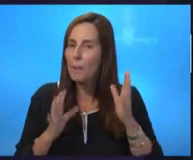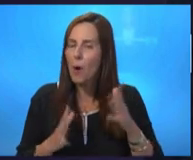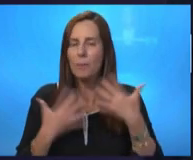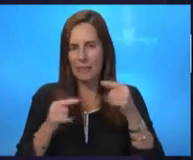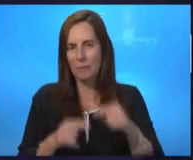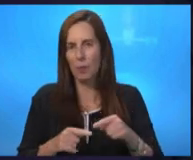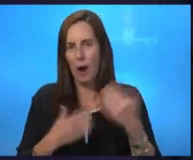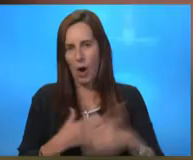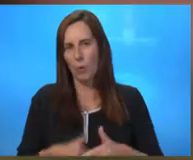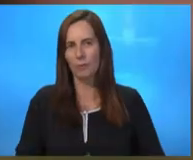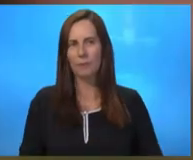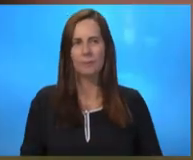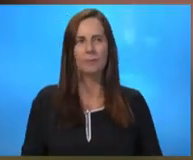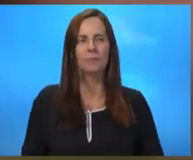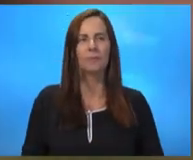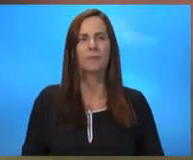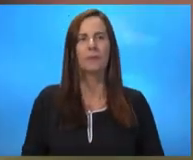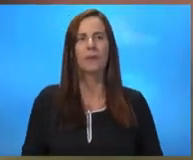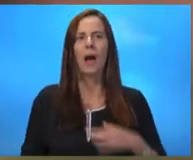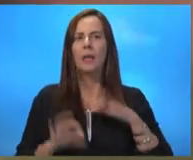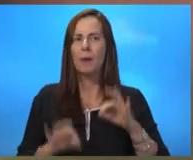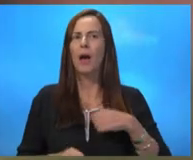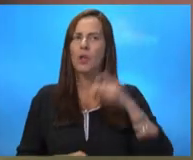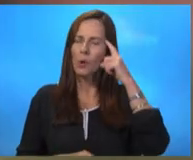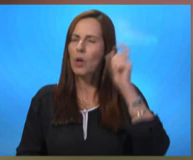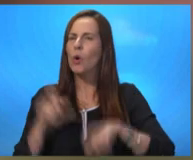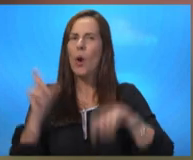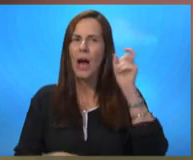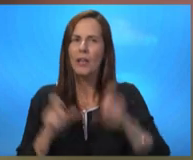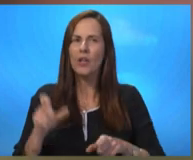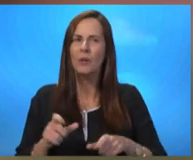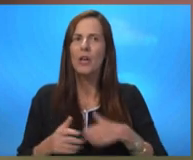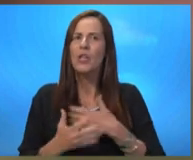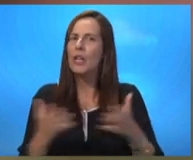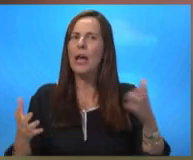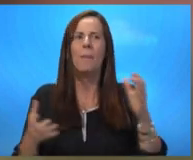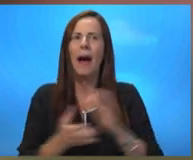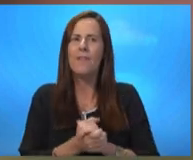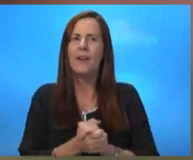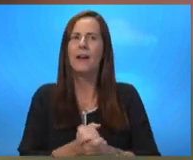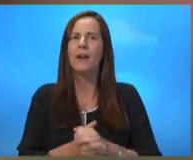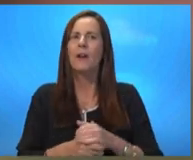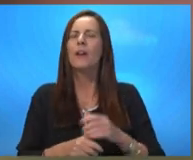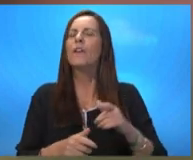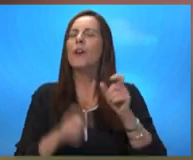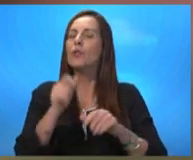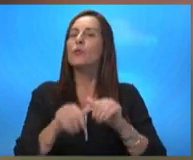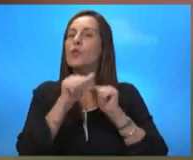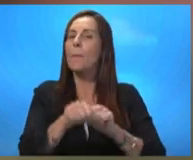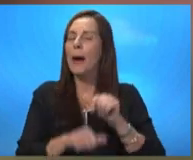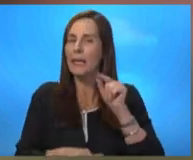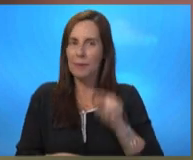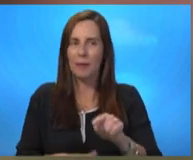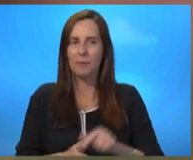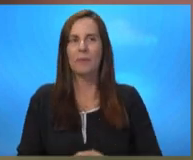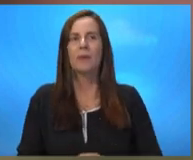האחרונה. I'm fine. I'm worried about all the people out there who don't have a circle of friends and followers who come right to their defense.